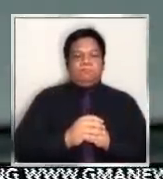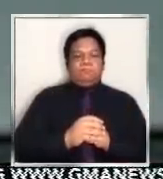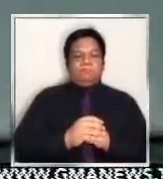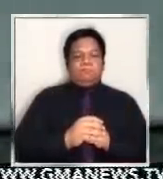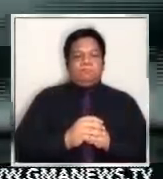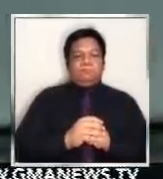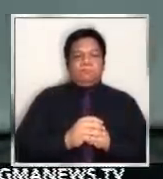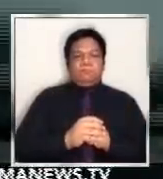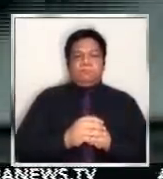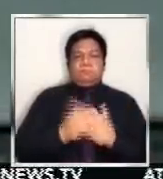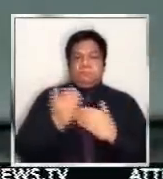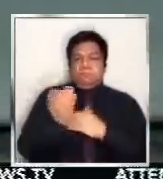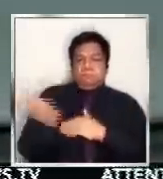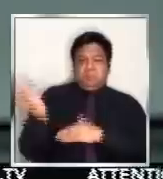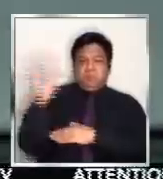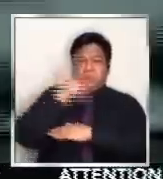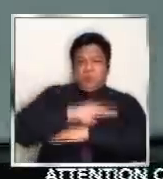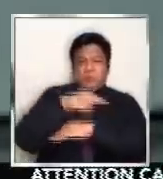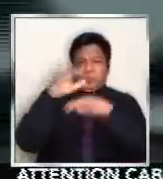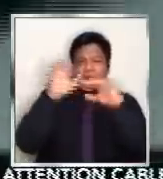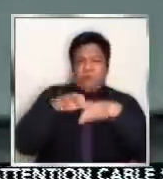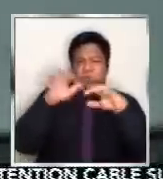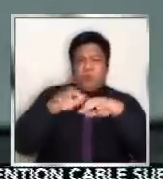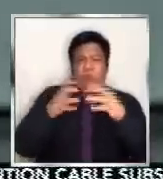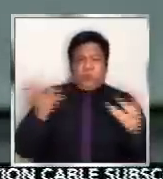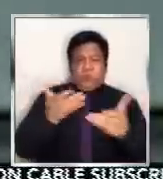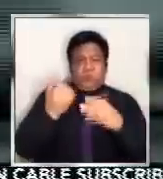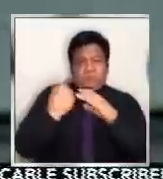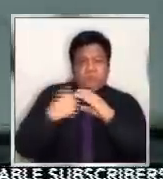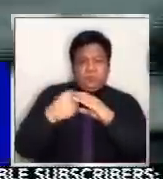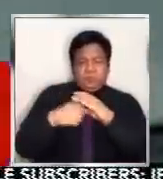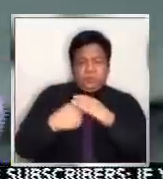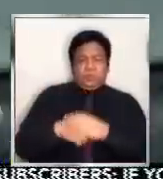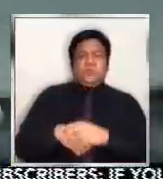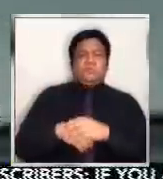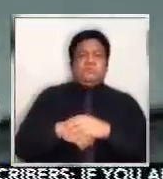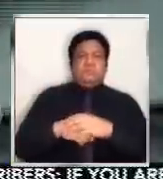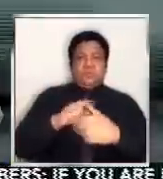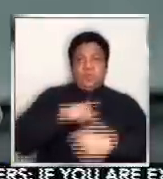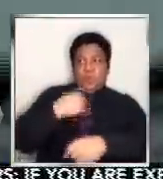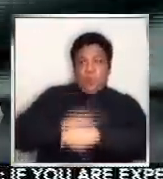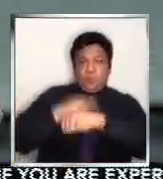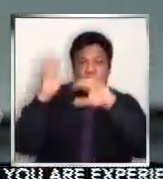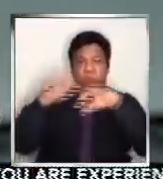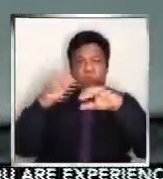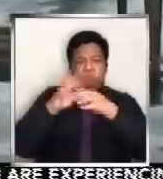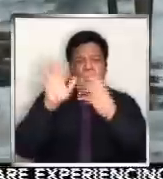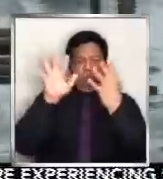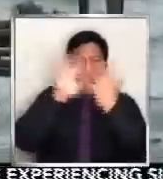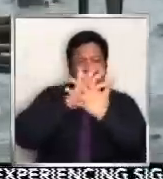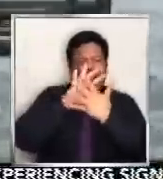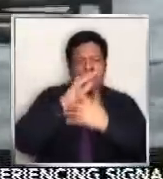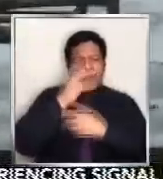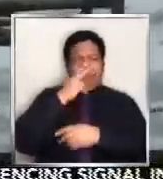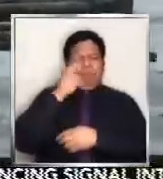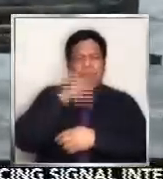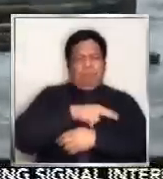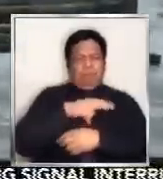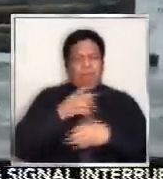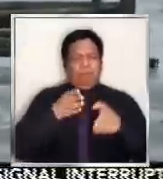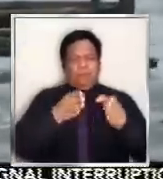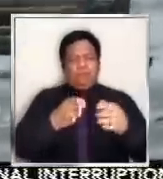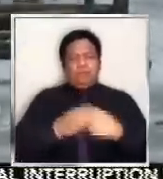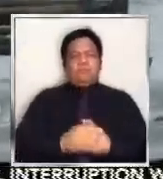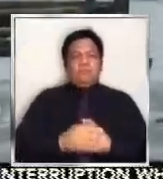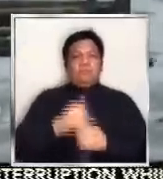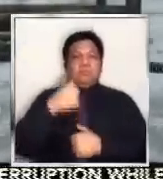Buong araw maulan sa Camarines Sur. Tuwing malakas ang buhos, halos mag-zero visibility sa kalsada. Kahapon pa iniutos ni